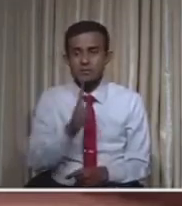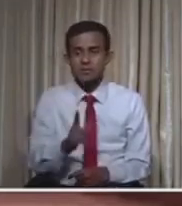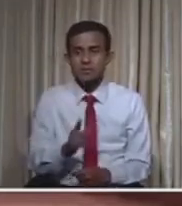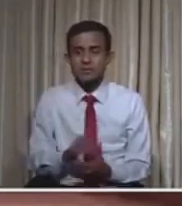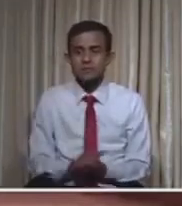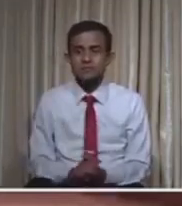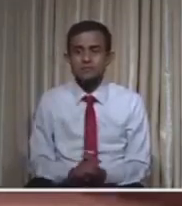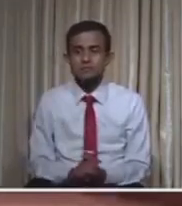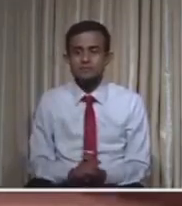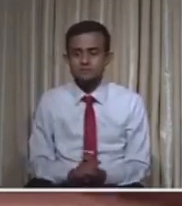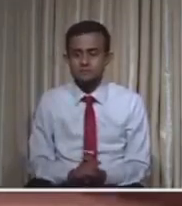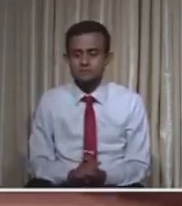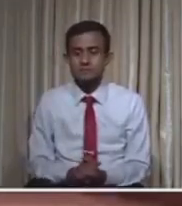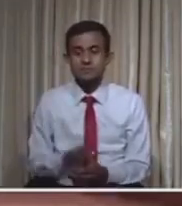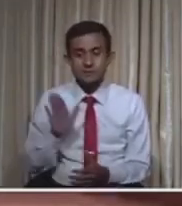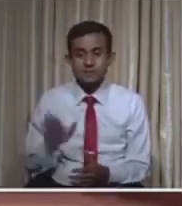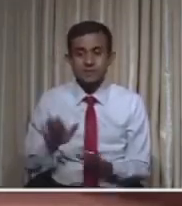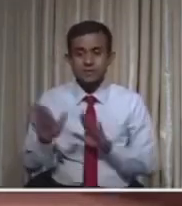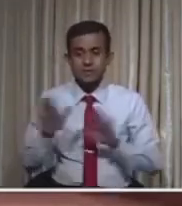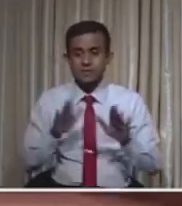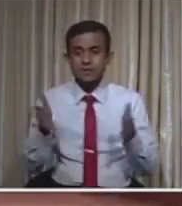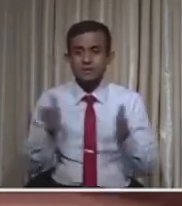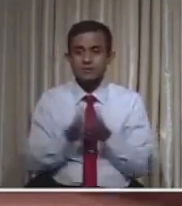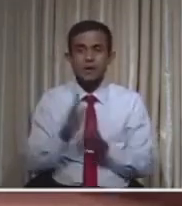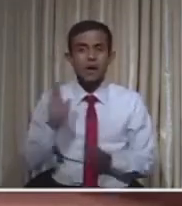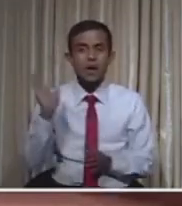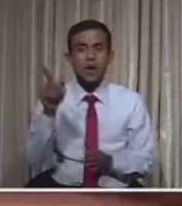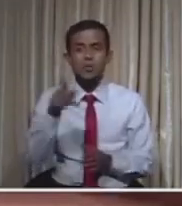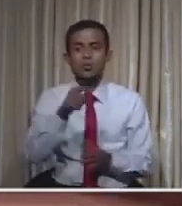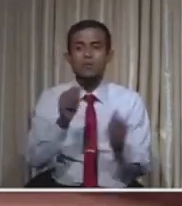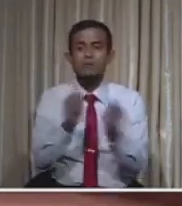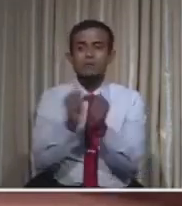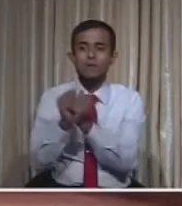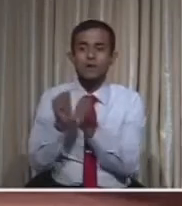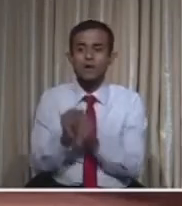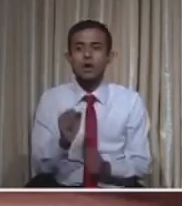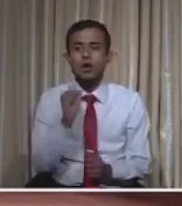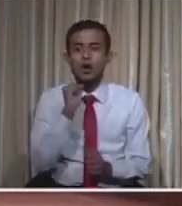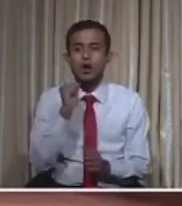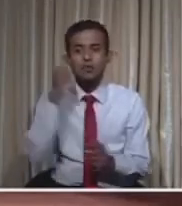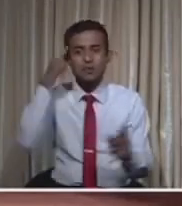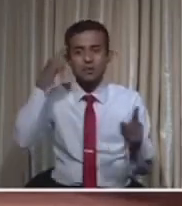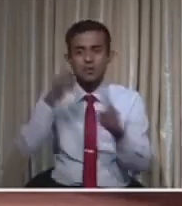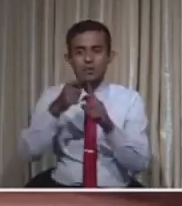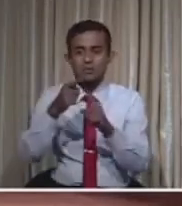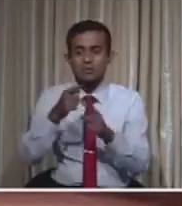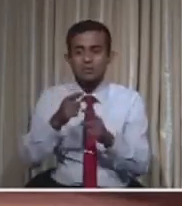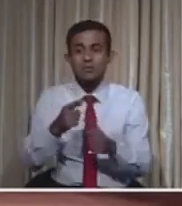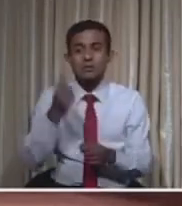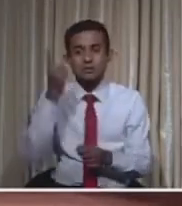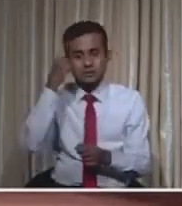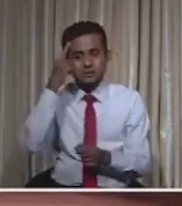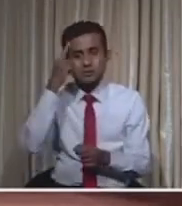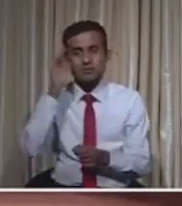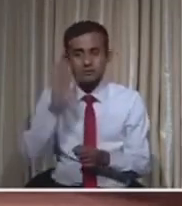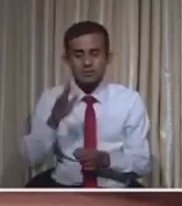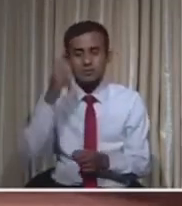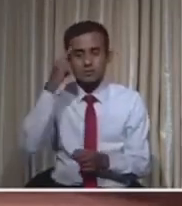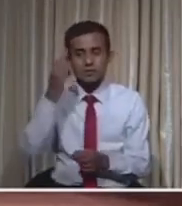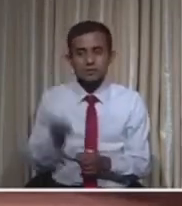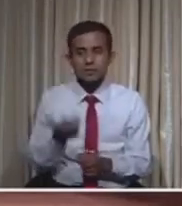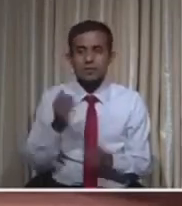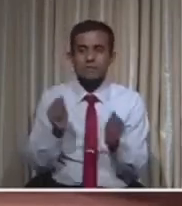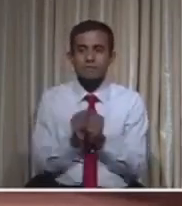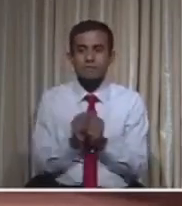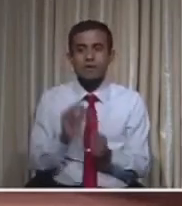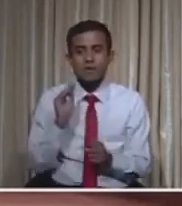මේ පවතින තත්ත්වයන් එක්ක අපි කවුරුත් වැඩ කළ යුත්තේ කෙසේද කියන කාරණාව ඔහොම සිහිබුද්ධියෙන් ඇතුව කල්පනා කරමින් කටයුතු